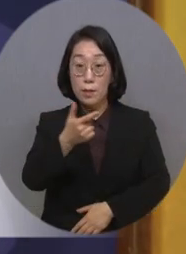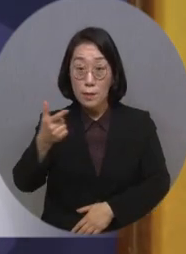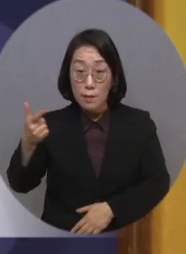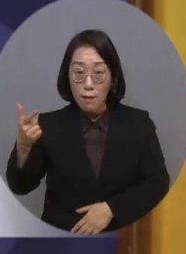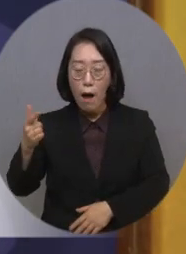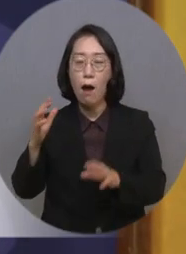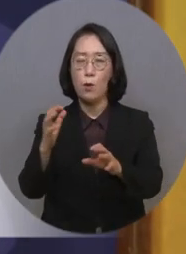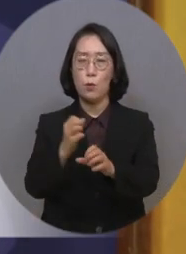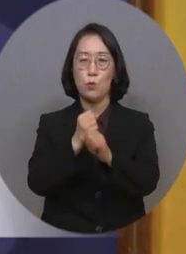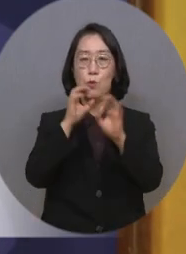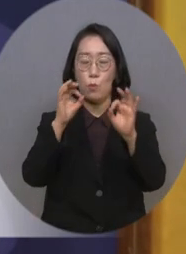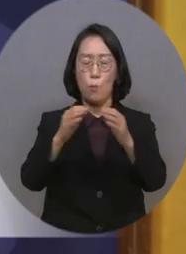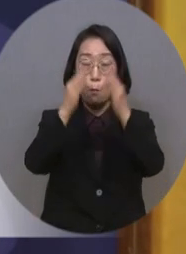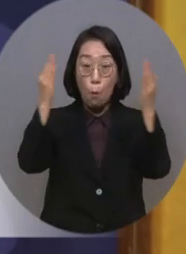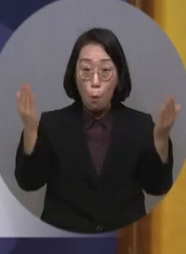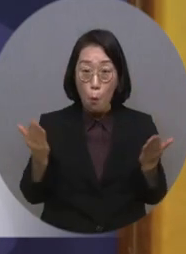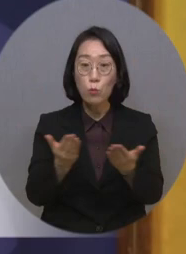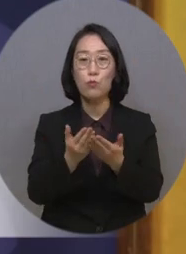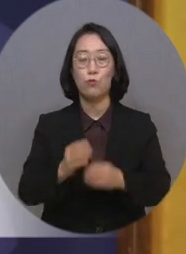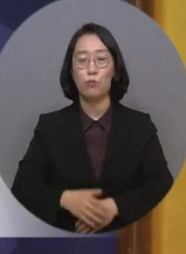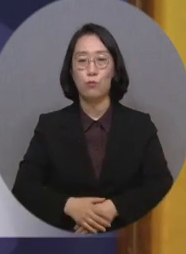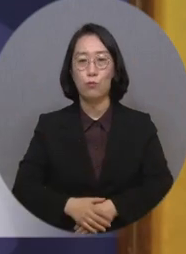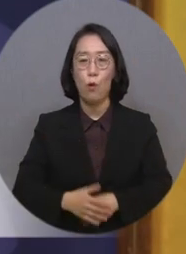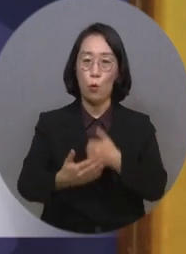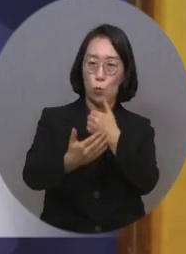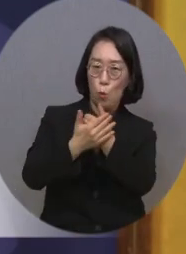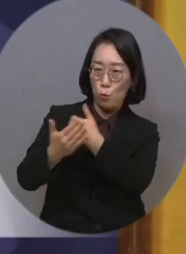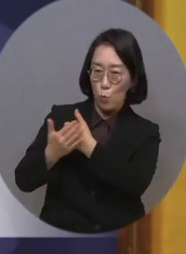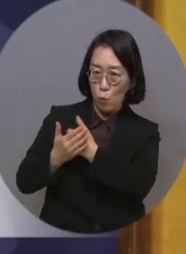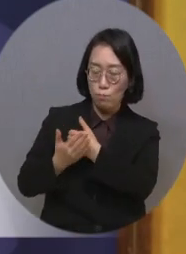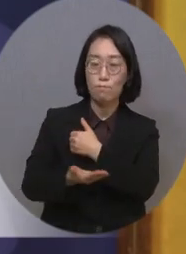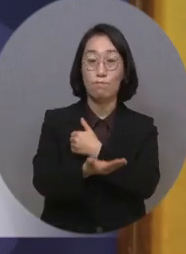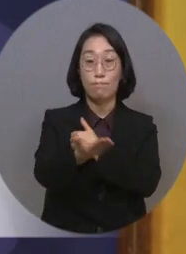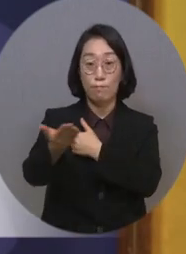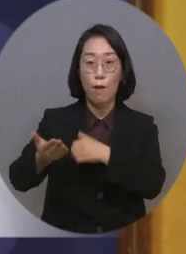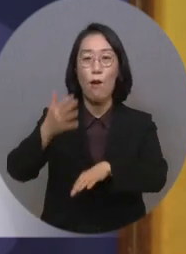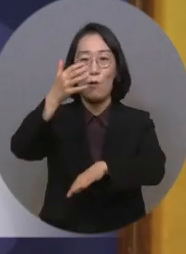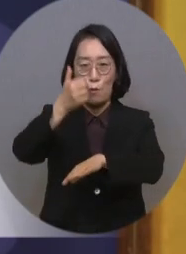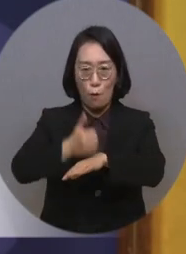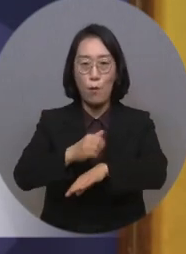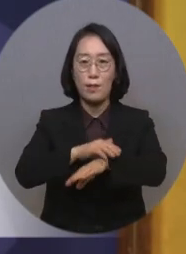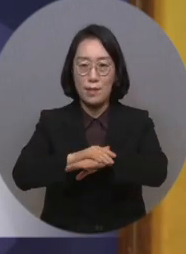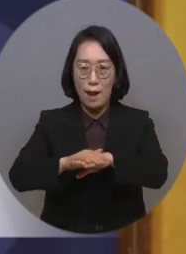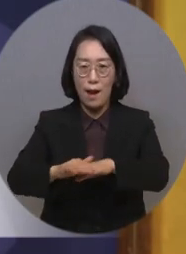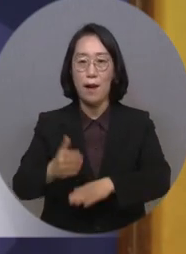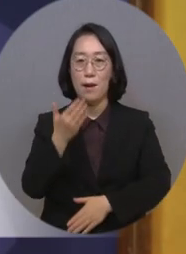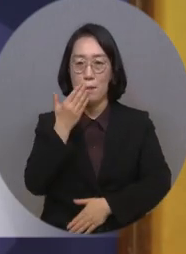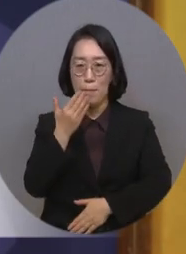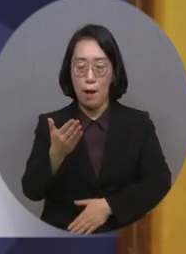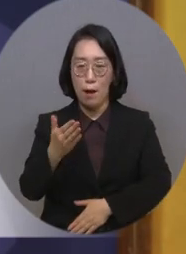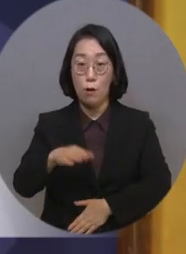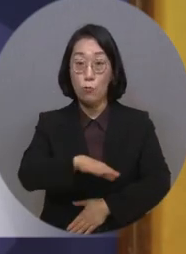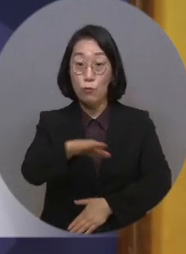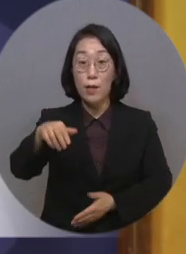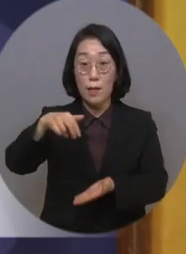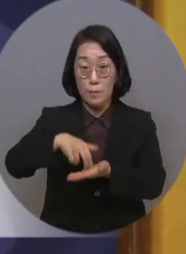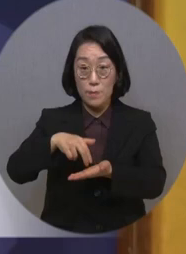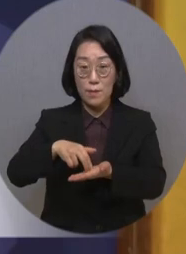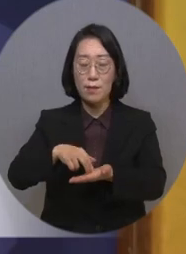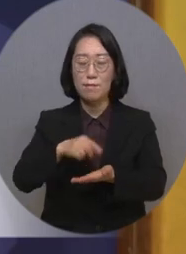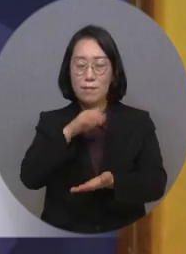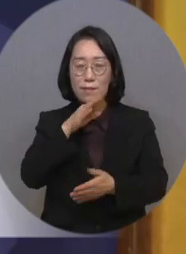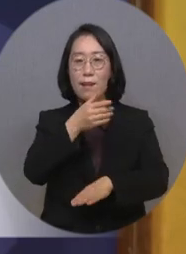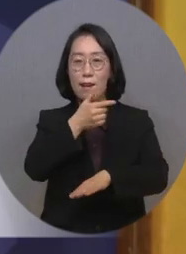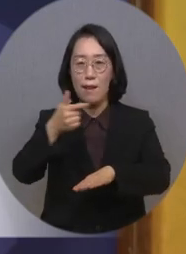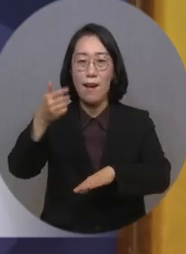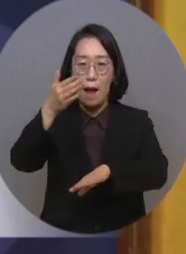보면은 모두가 다 협조를 해주신 그런 결과라고 생각을 하고 저희 입장에서는 굉장히 감사한